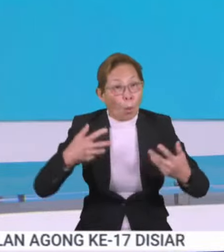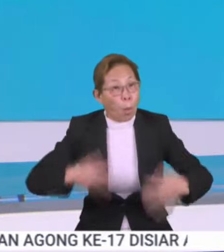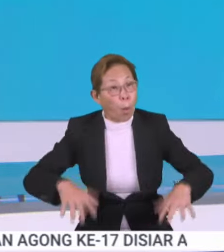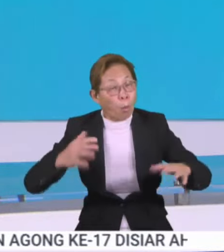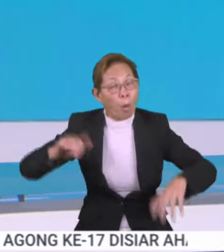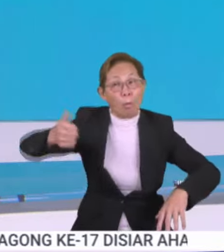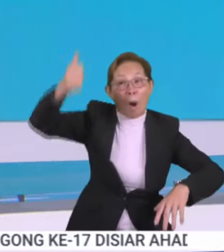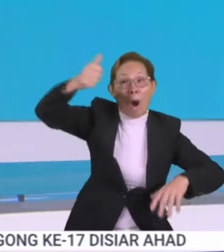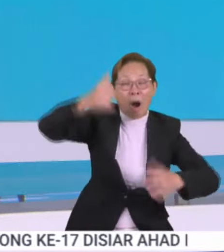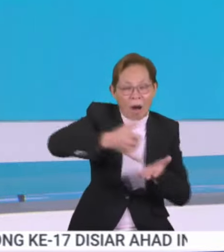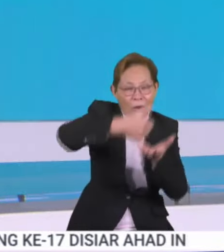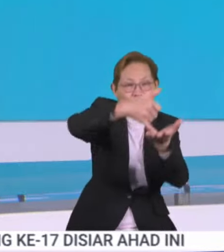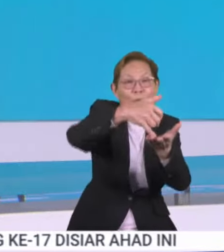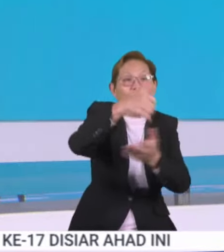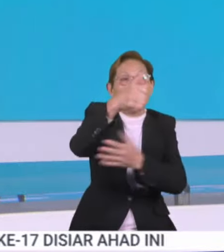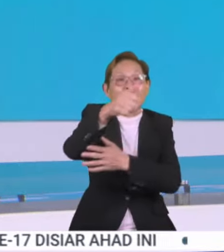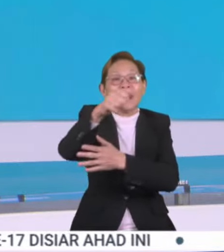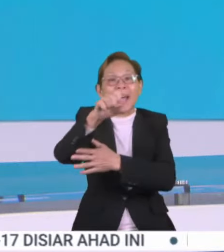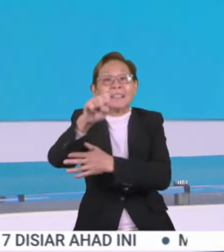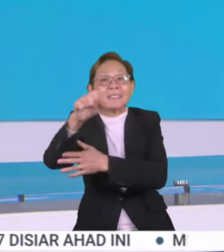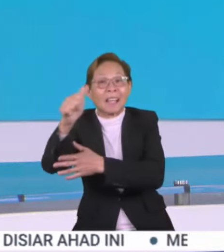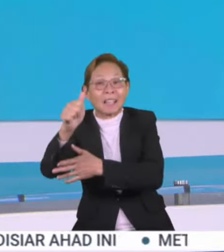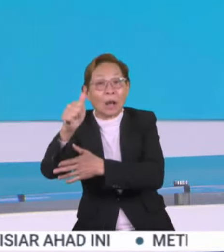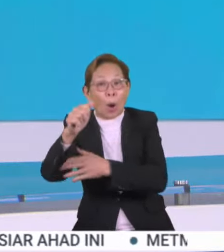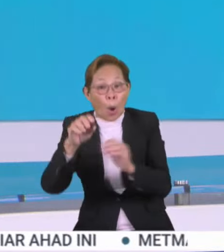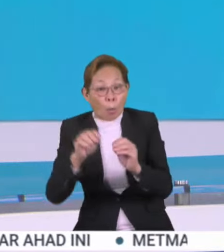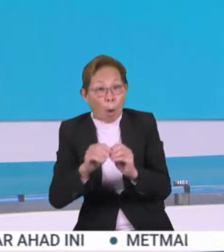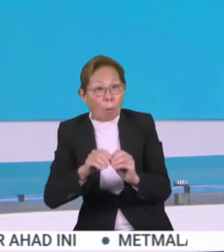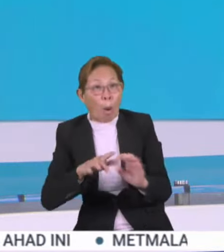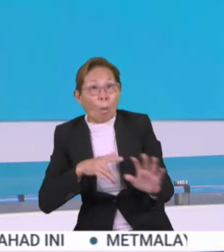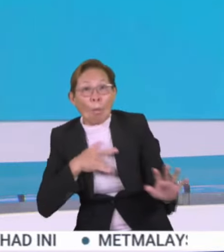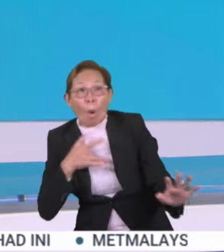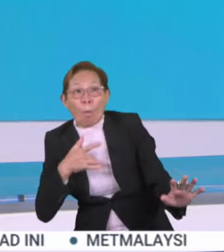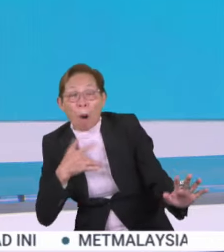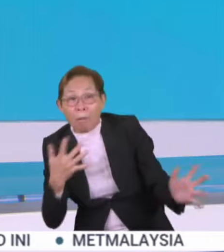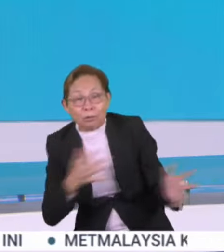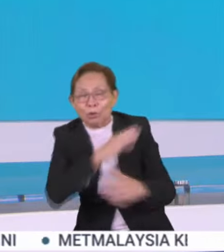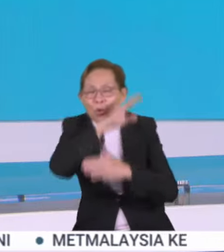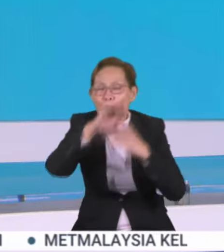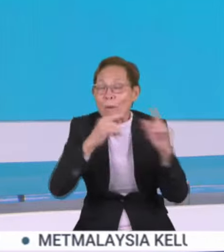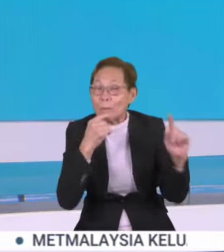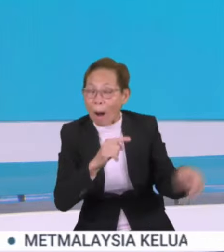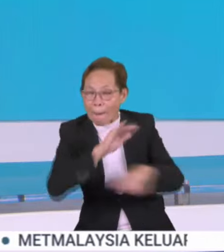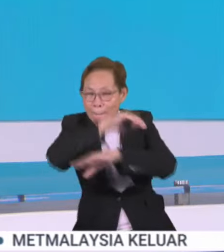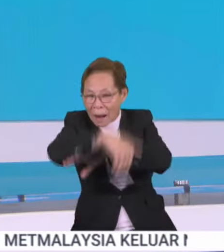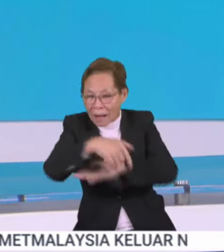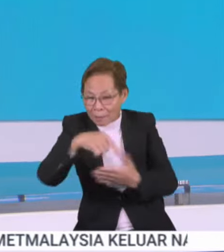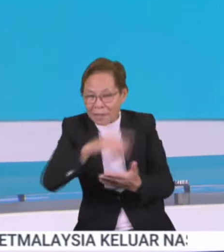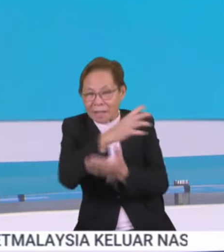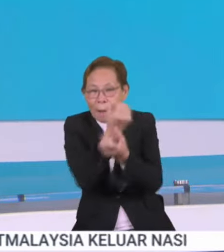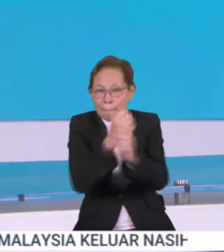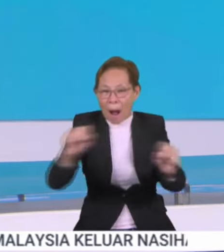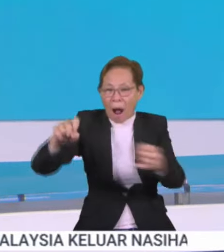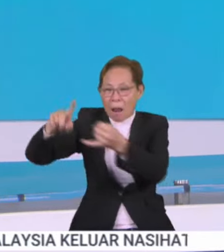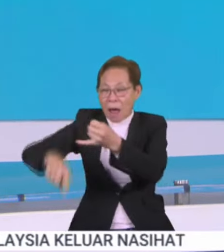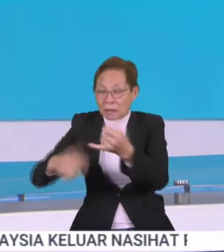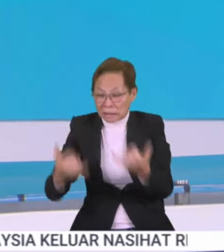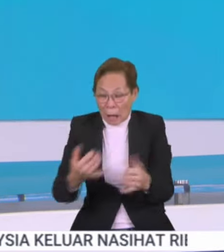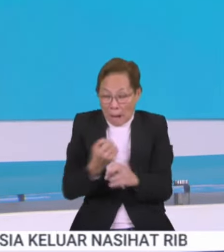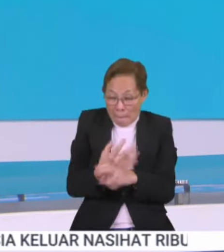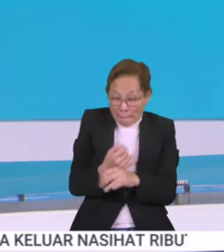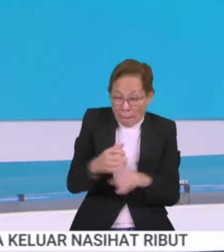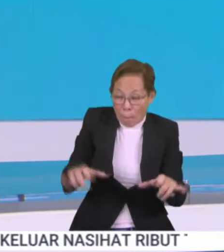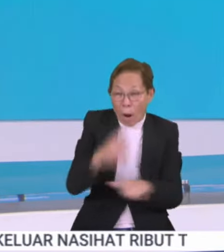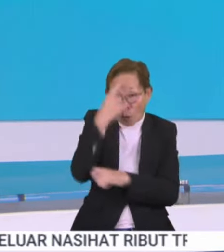Kehangatan kemuncak Anugerah Sri Angkasa 2024 semakin terasa. Segalanya akan terjawab malam ini dan persiapan akhir giat